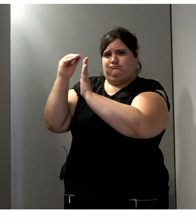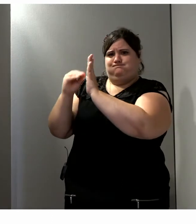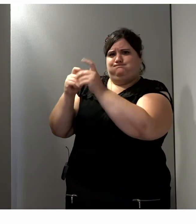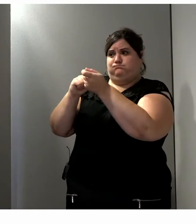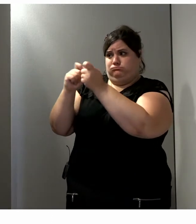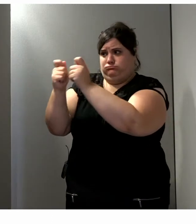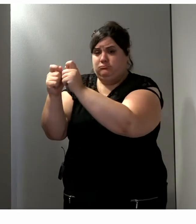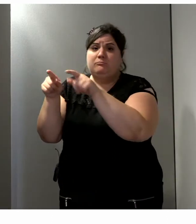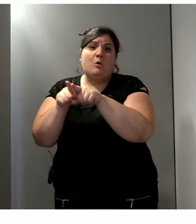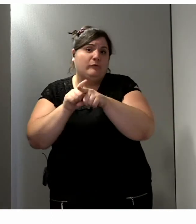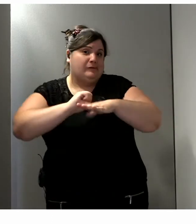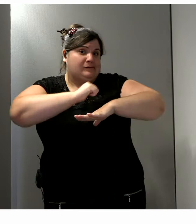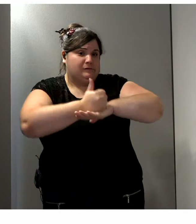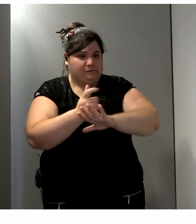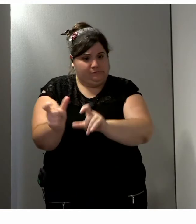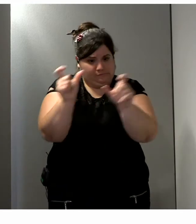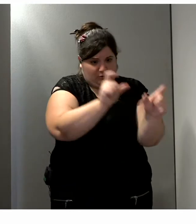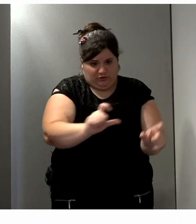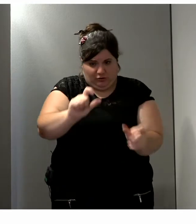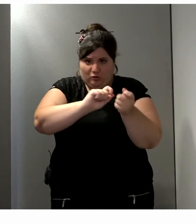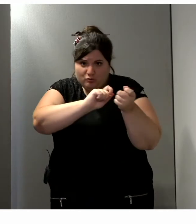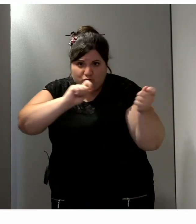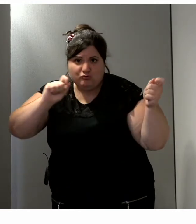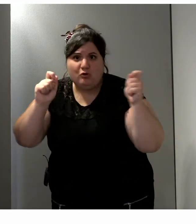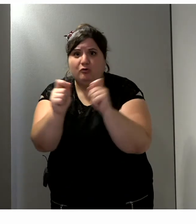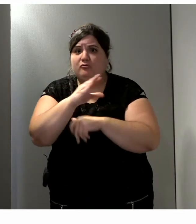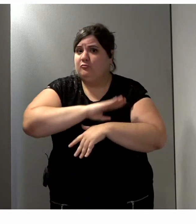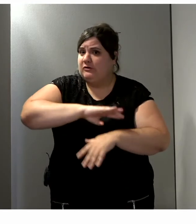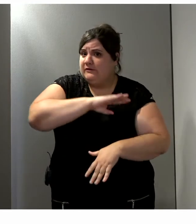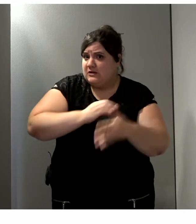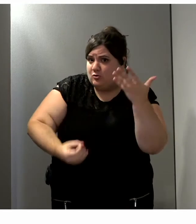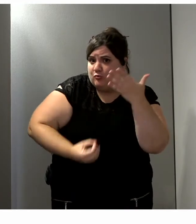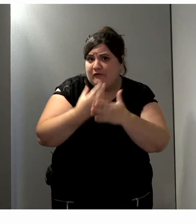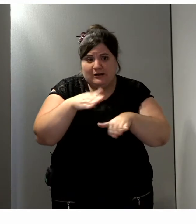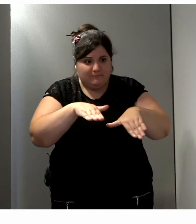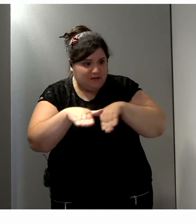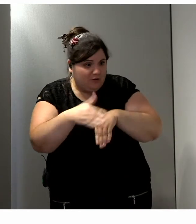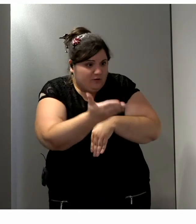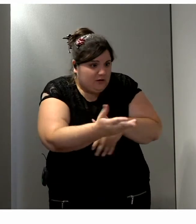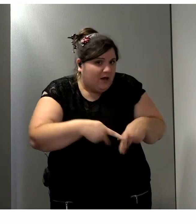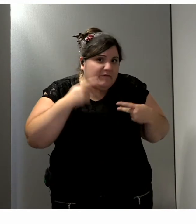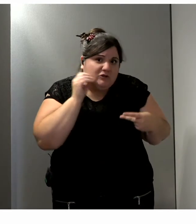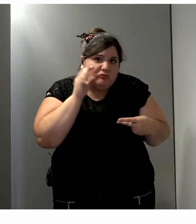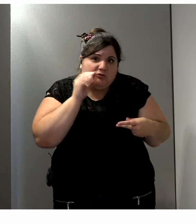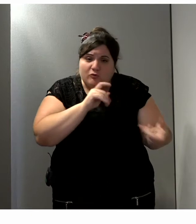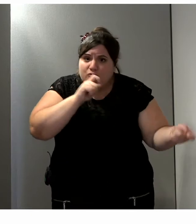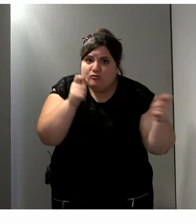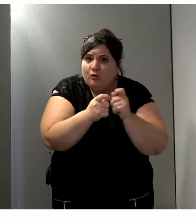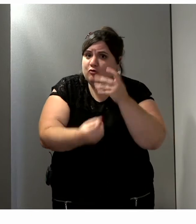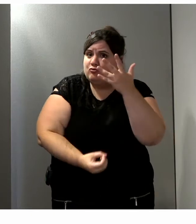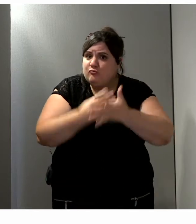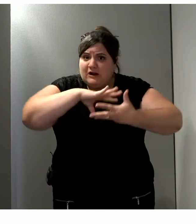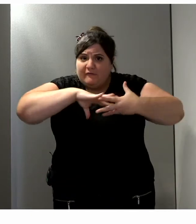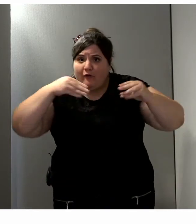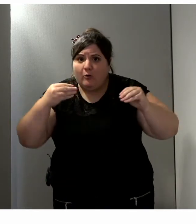qu'il se transforme, il faut qu'il utilise des méthodes nouvelles pour mieux appréhender tous ces usages, tous ces nouveaux formats, tous